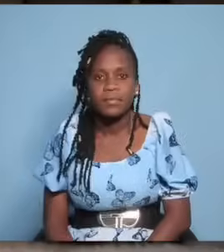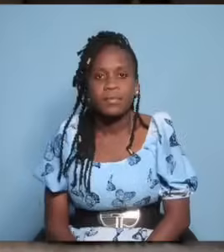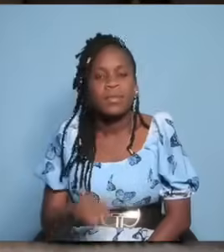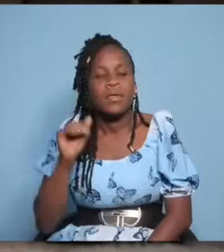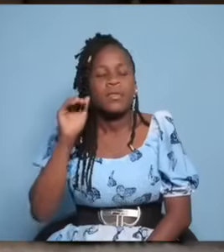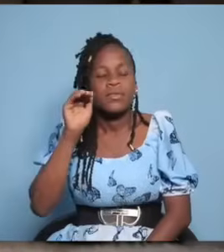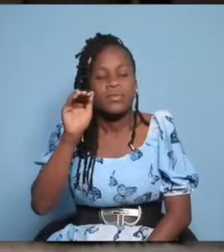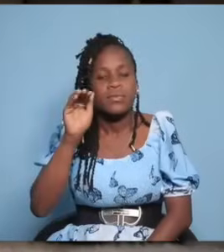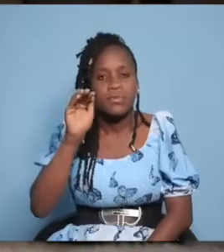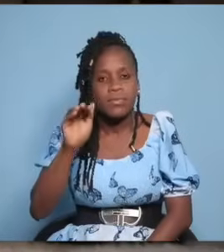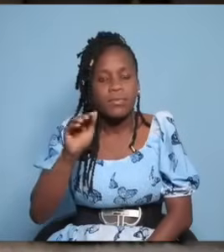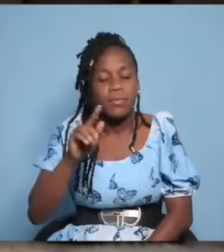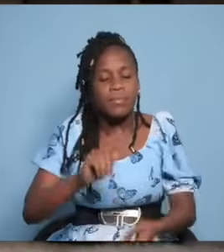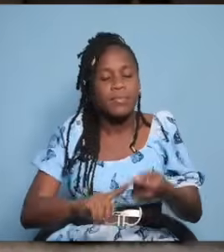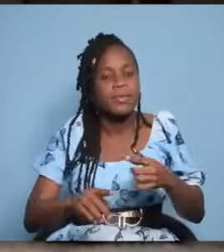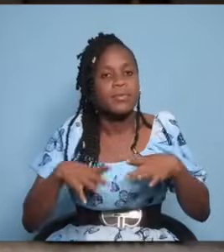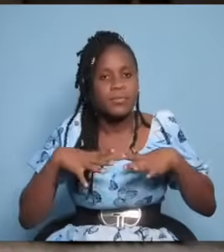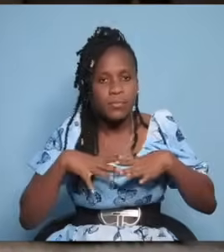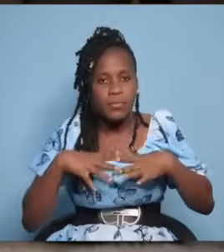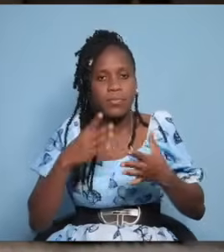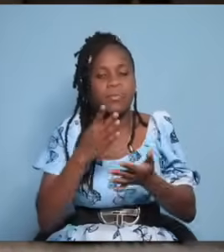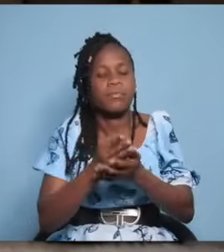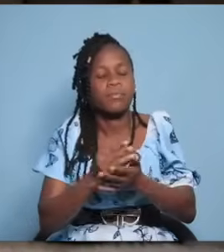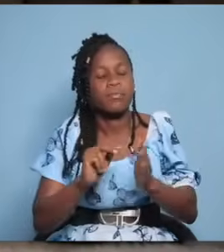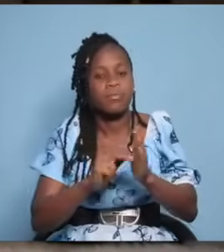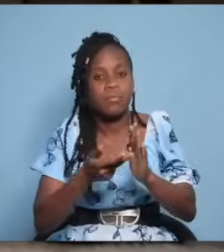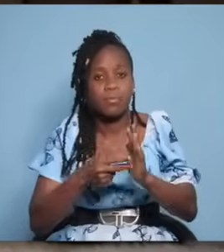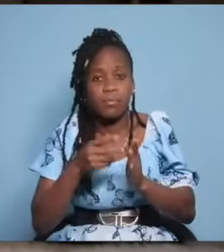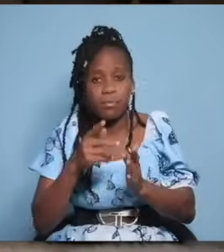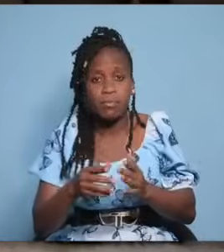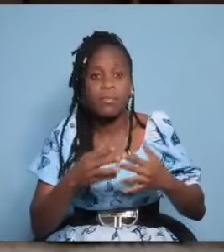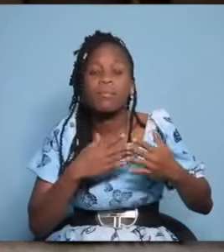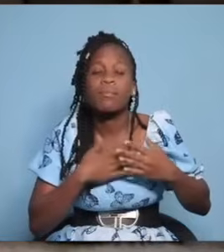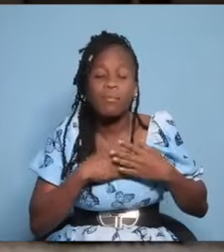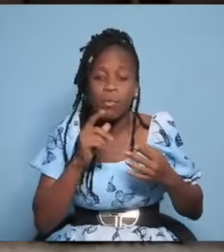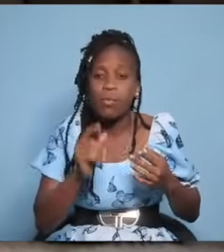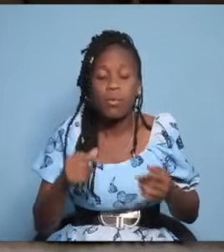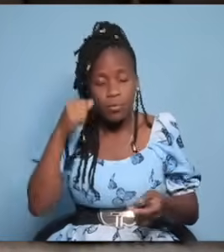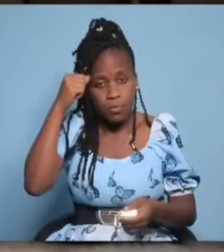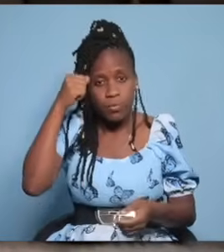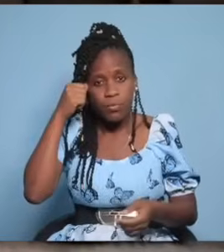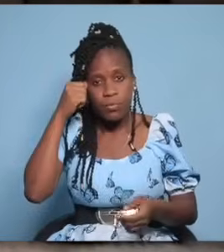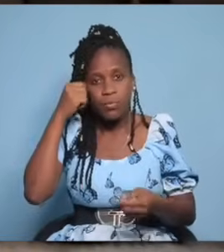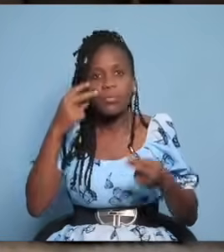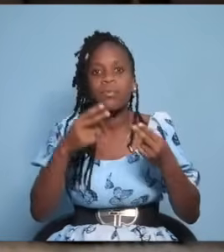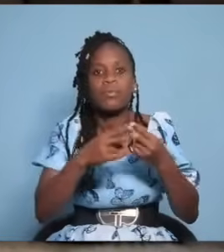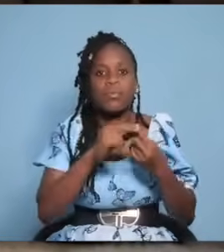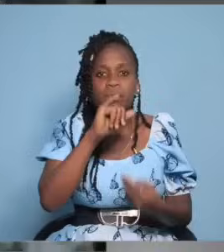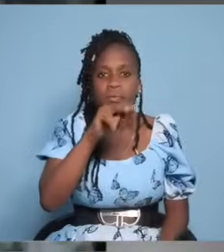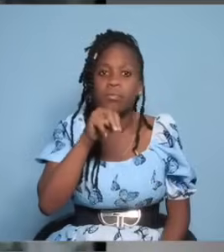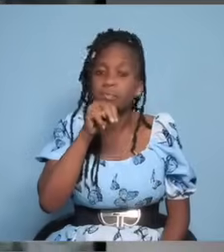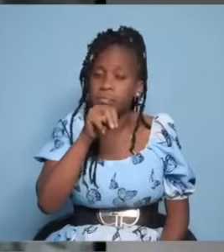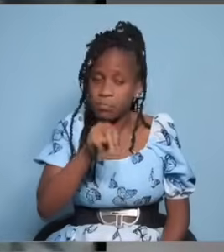safari ya mpigania uhuru mwanaharakati kipenzi cha Wasudani Dr. John